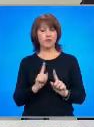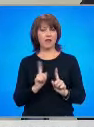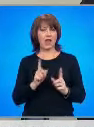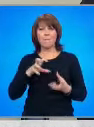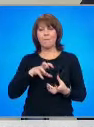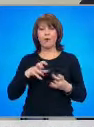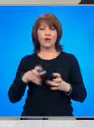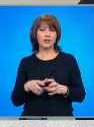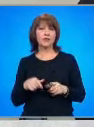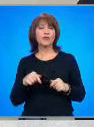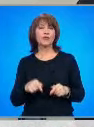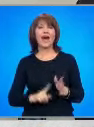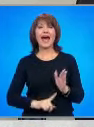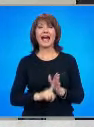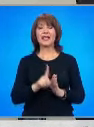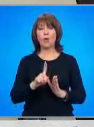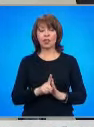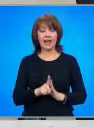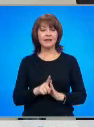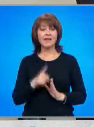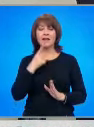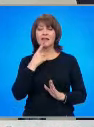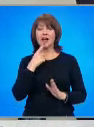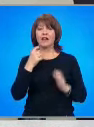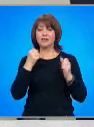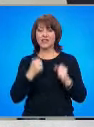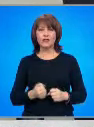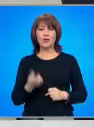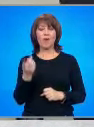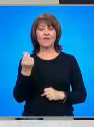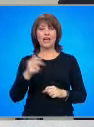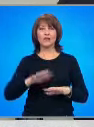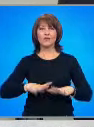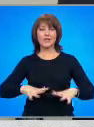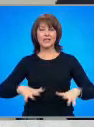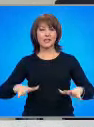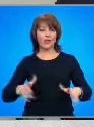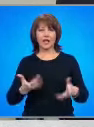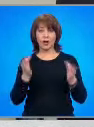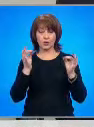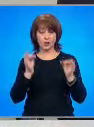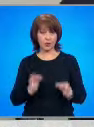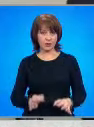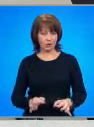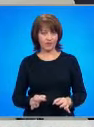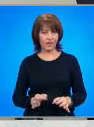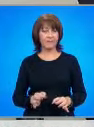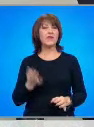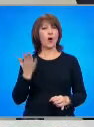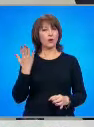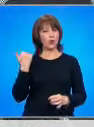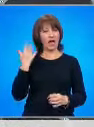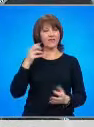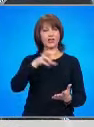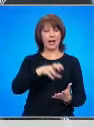а беше резултат точно на това тежко финансово състояние, което беше констатирано от тогашния екип на